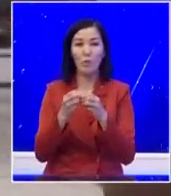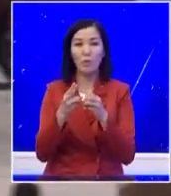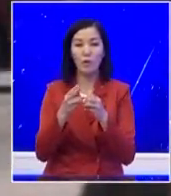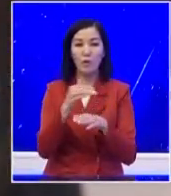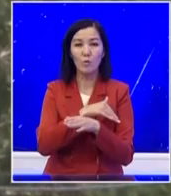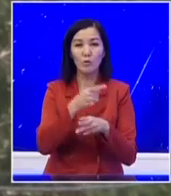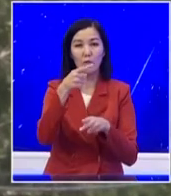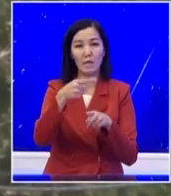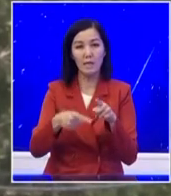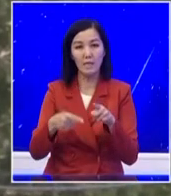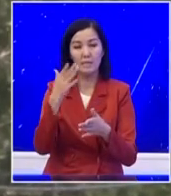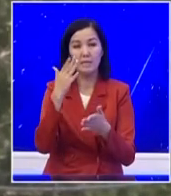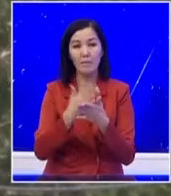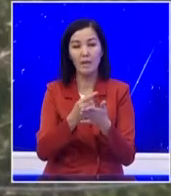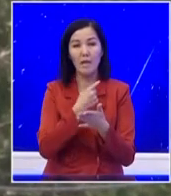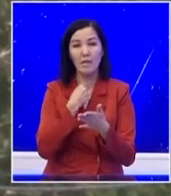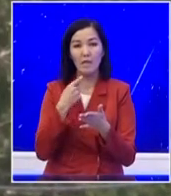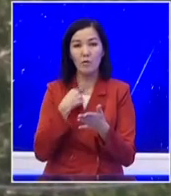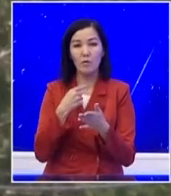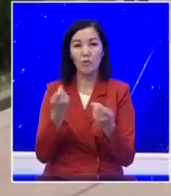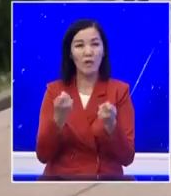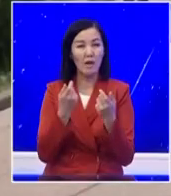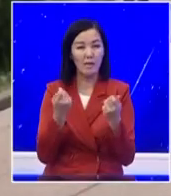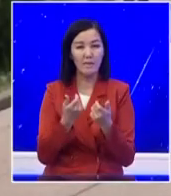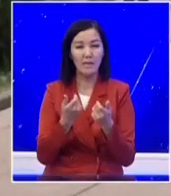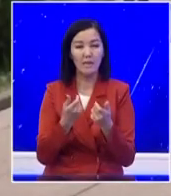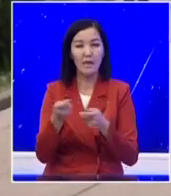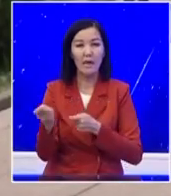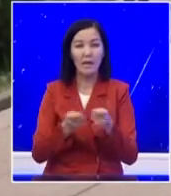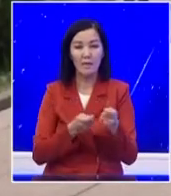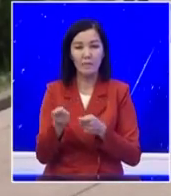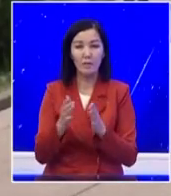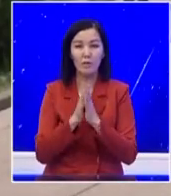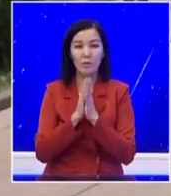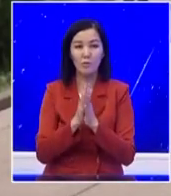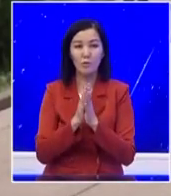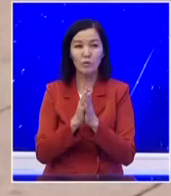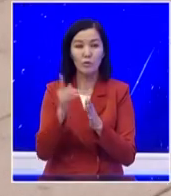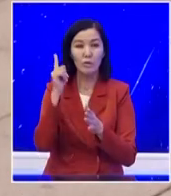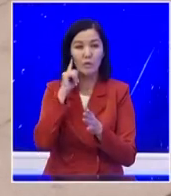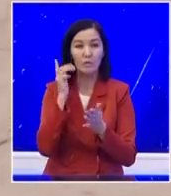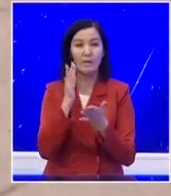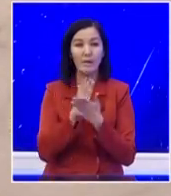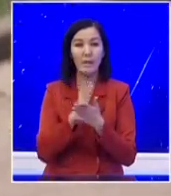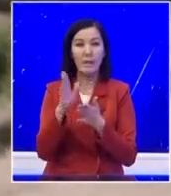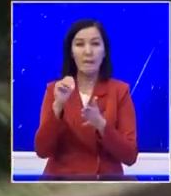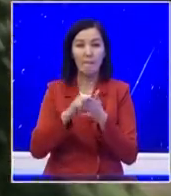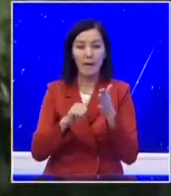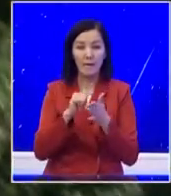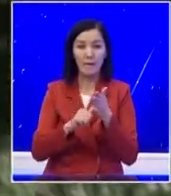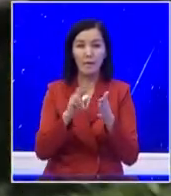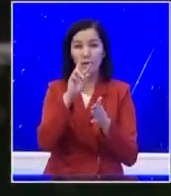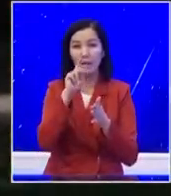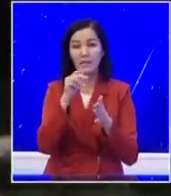көрінеді. Шындап келгенде облыс орталық үшін ол да аз дейді. Әкімдіктегілерді өтінішіне құлақтандырды. Барлық кемшіліктер жойылады.